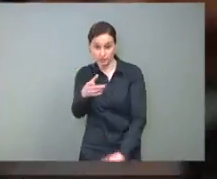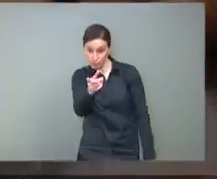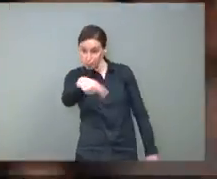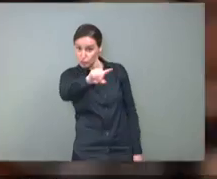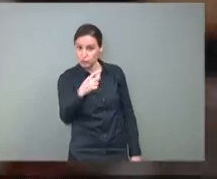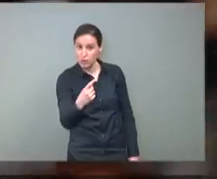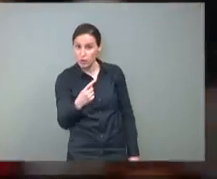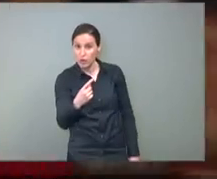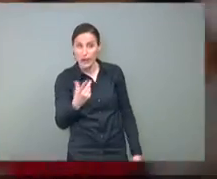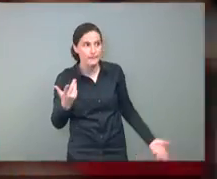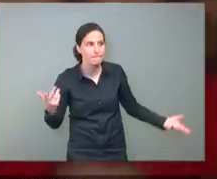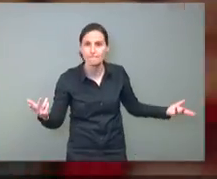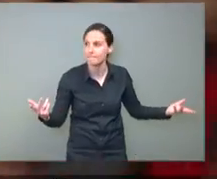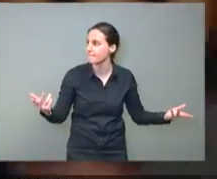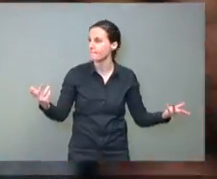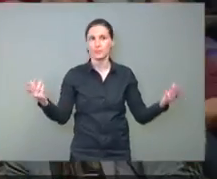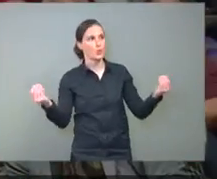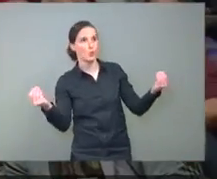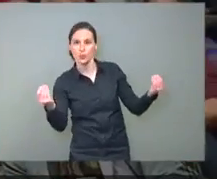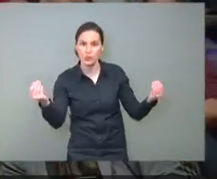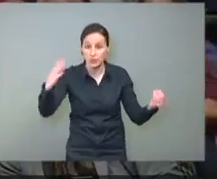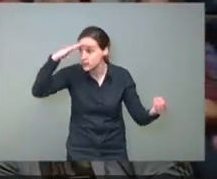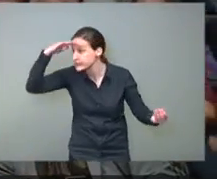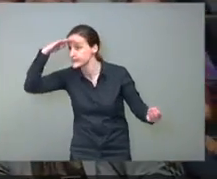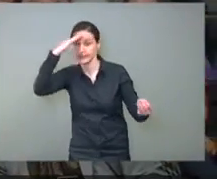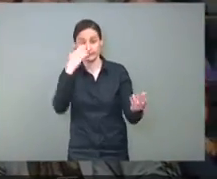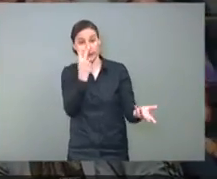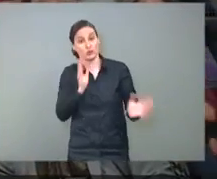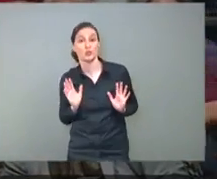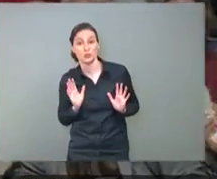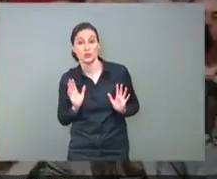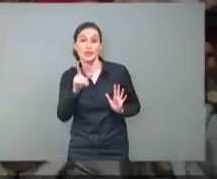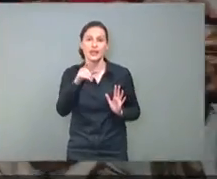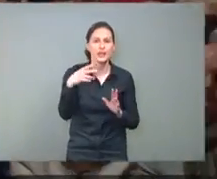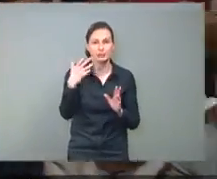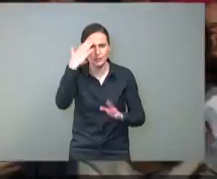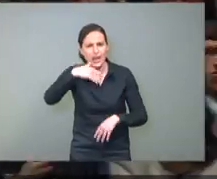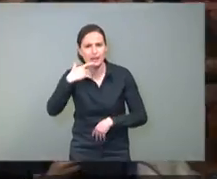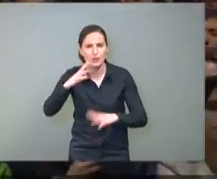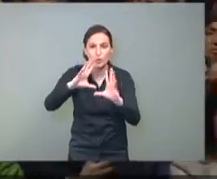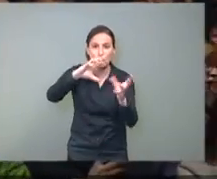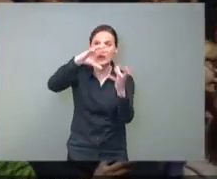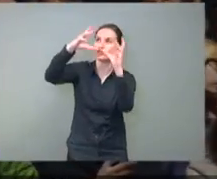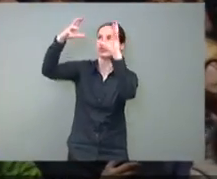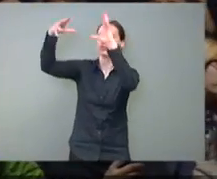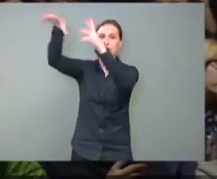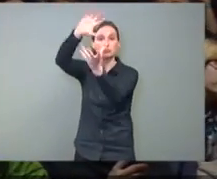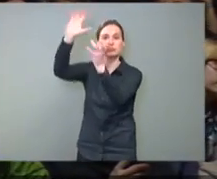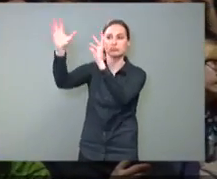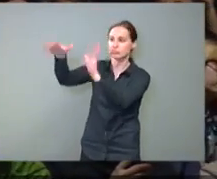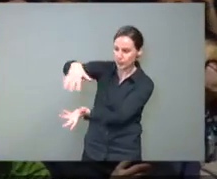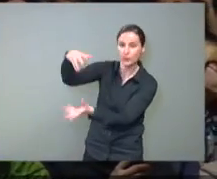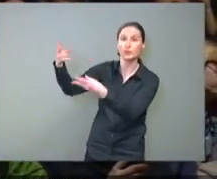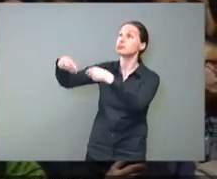ce nuage, par toutes sortes d'opérations, il s'y réalise des profits considérables, des destructions aussi. Mais comme la bulle va sans cesse